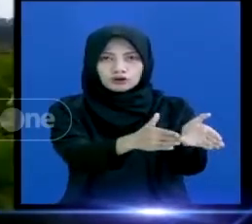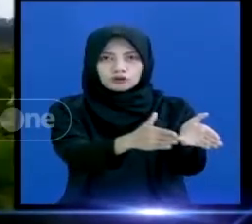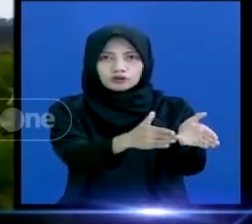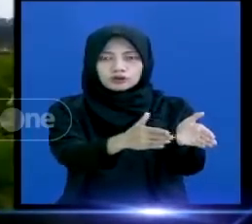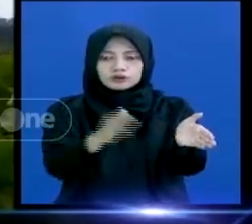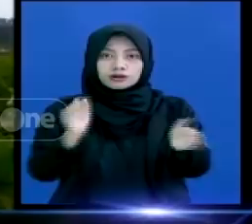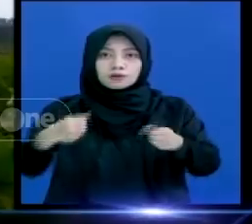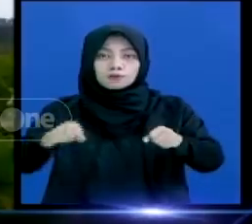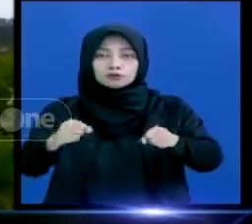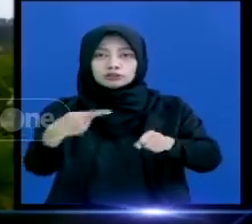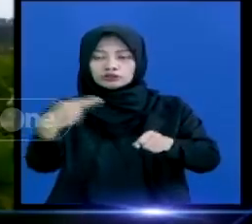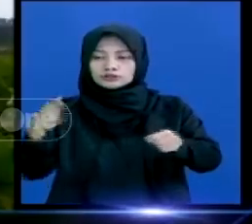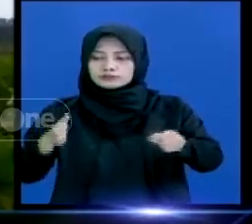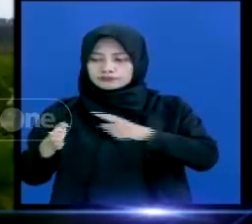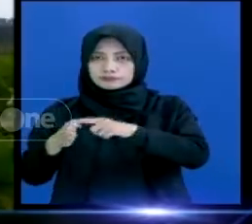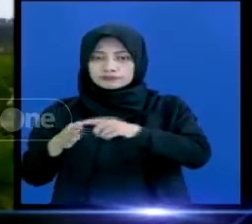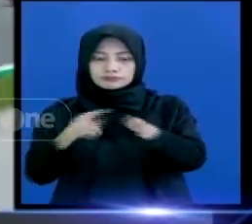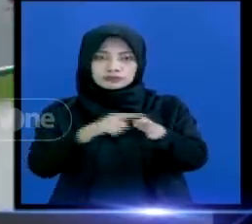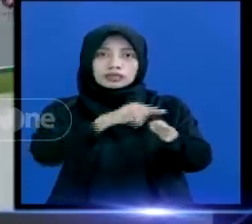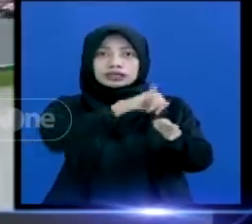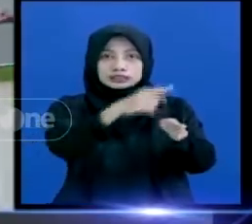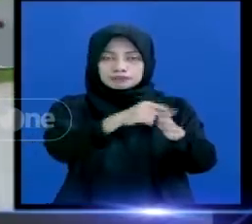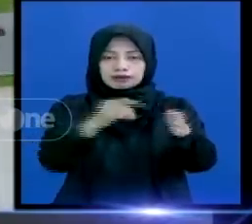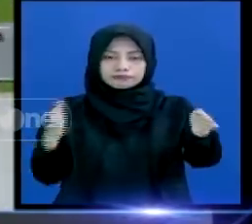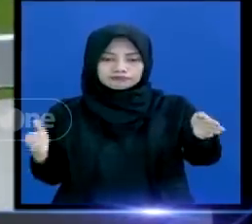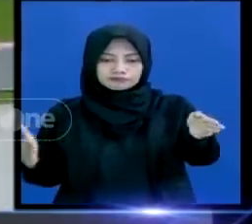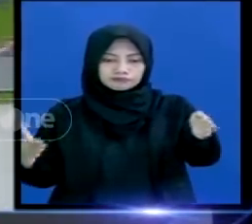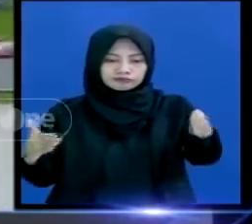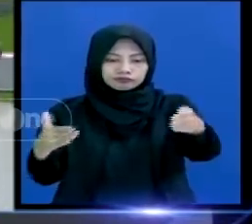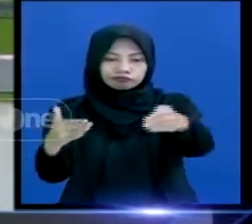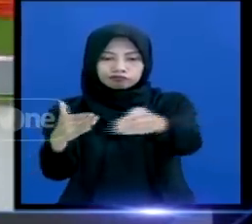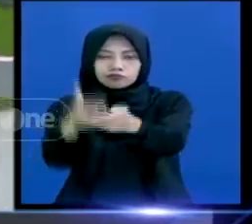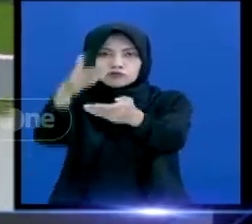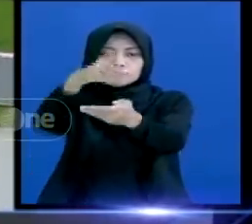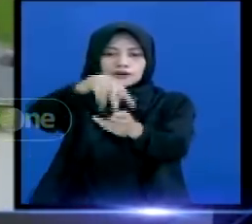tertabrak pembalap asal Jepang, lalu terjatuh dan meninggal dunia.